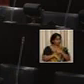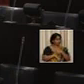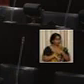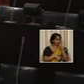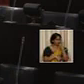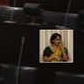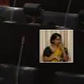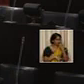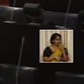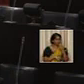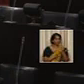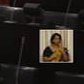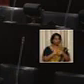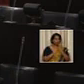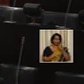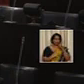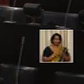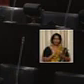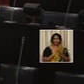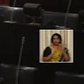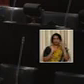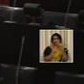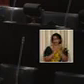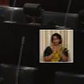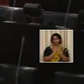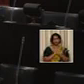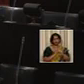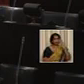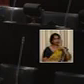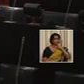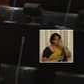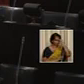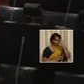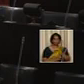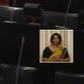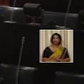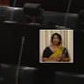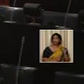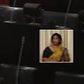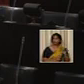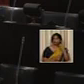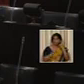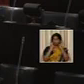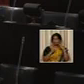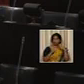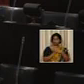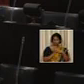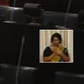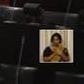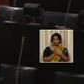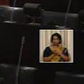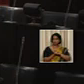සමා වෙන්න මොකද මේක ජාතික වශයෙන් ඉතාමත්ම වැදගත් කාරණාවක් නිසා අරු නියෝජක කතානායකතුමනි මේ විසිට වීසා මගින් විදේශගත